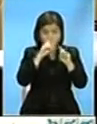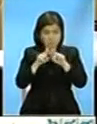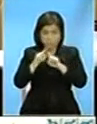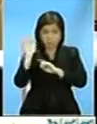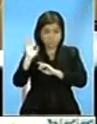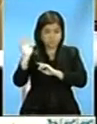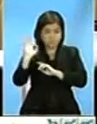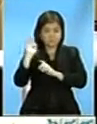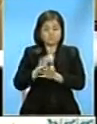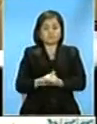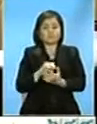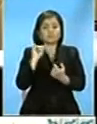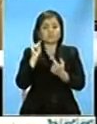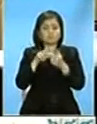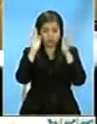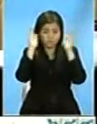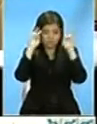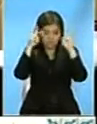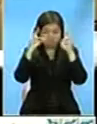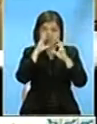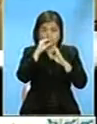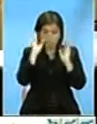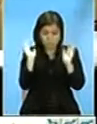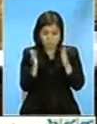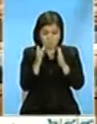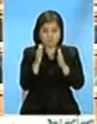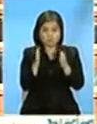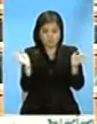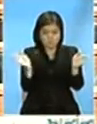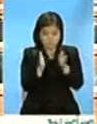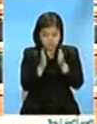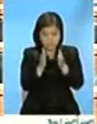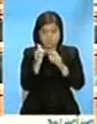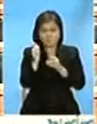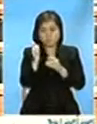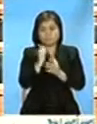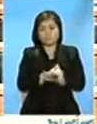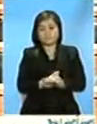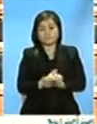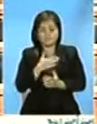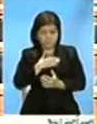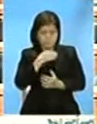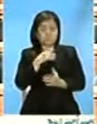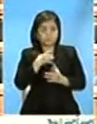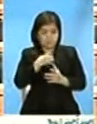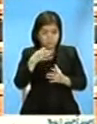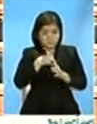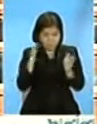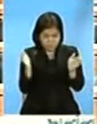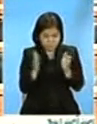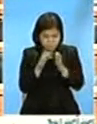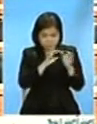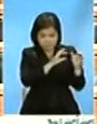ม่ใช่นะเอาขอให้ท่านกระชับเถอะครับนะครับ ครับผมจะพยายามกระชับครับแต่ว่ามันเกี่ยวพันกันจริงๆครับท่านประธานกระชับที่สุ